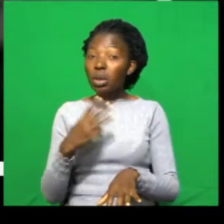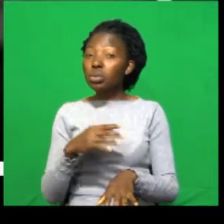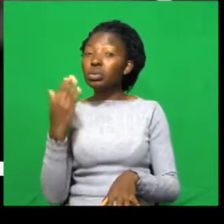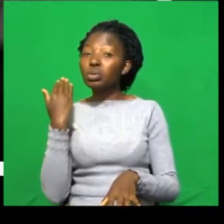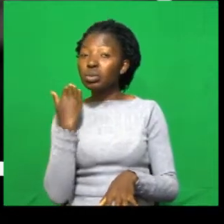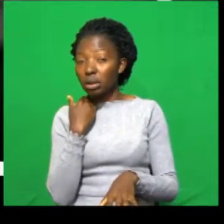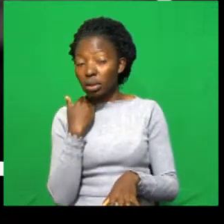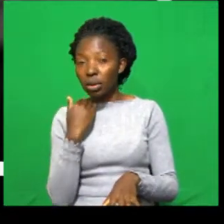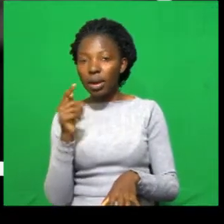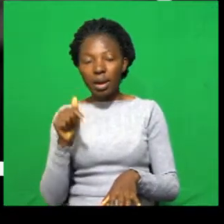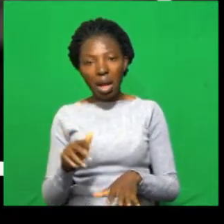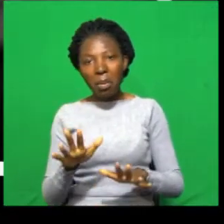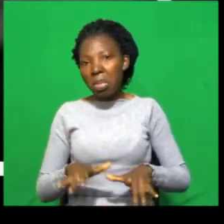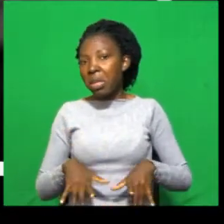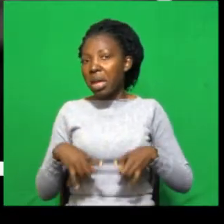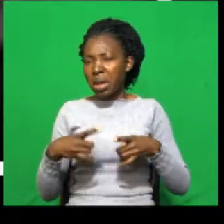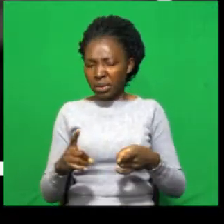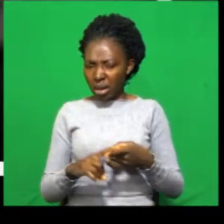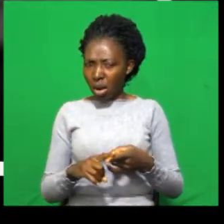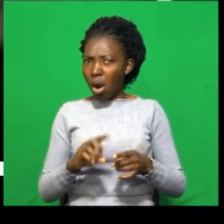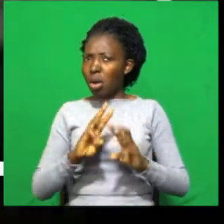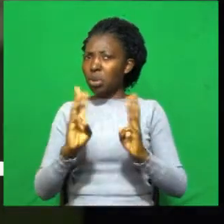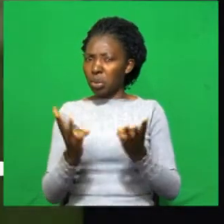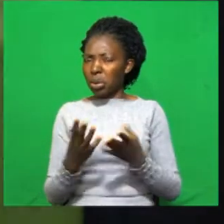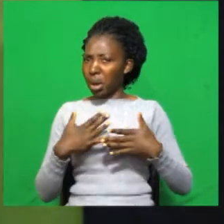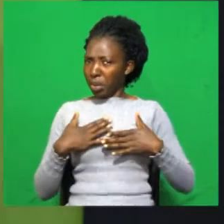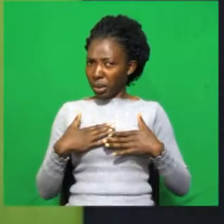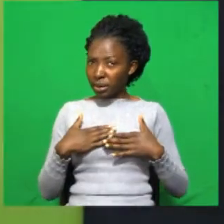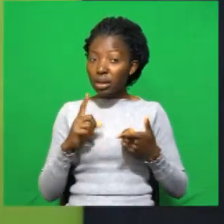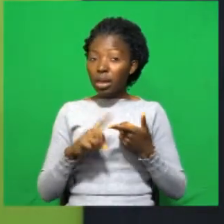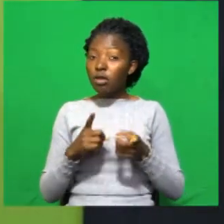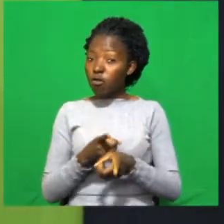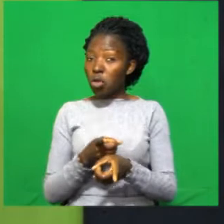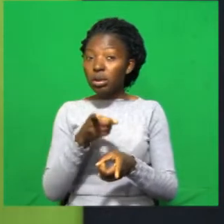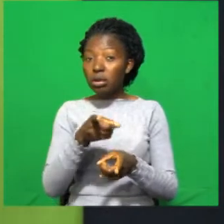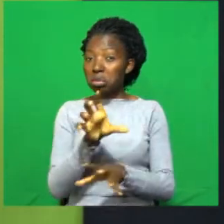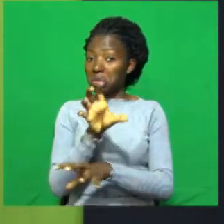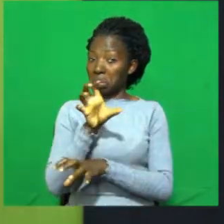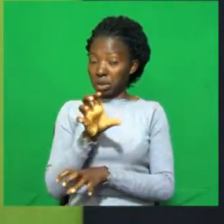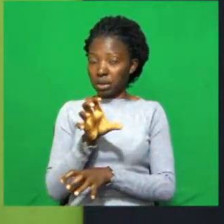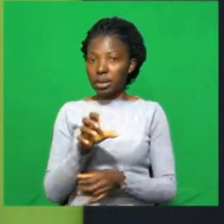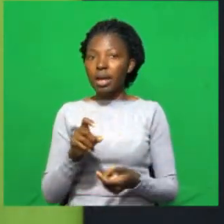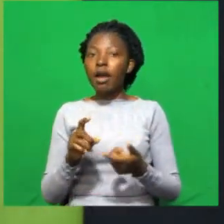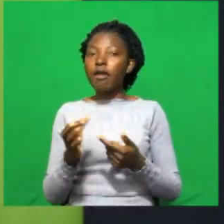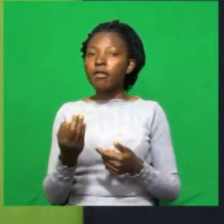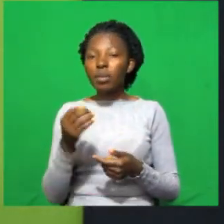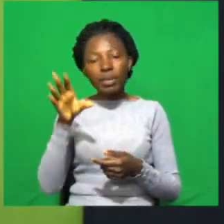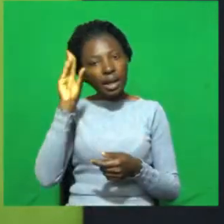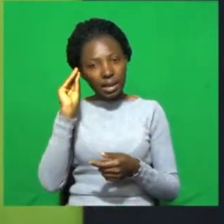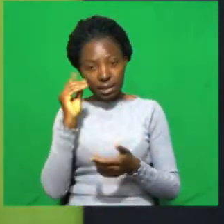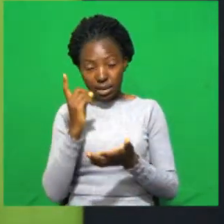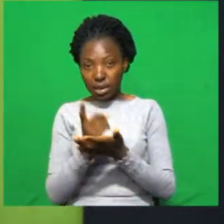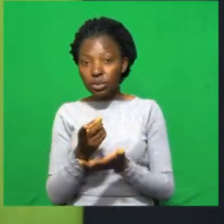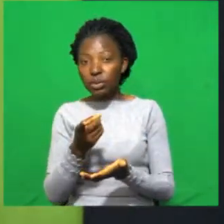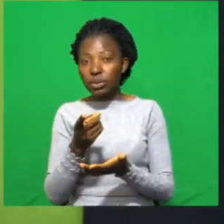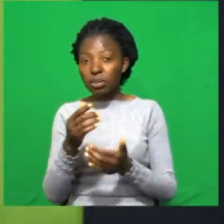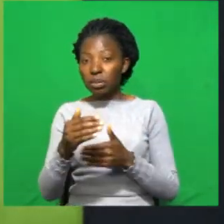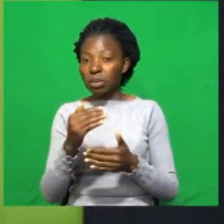rapora. Nyika yose ikashamiswa ikateera chikara. Mune zvimwe zvidzidzo zviri kumashure